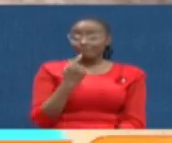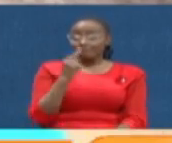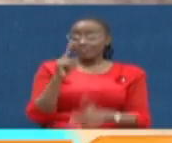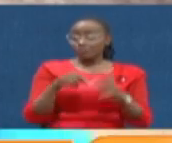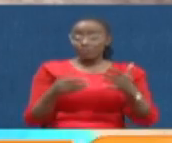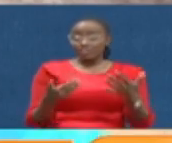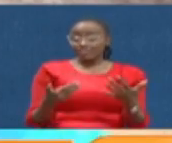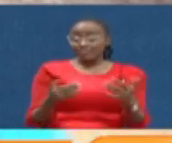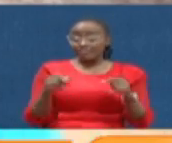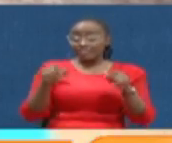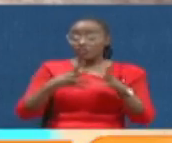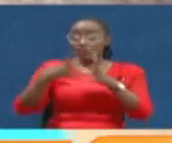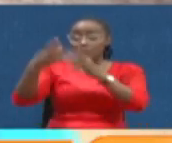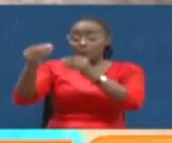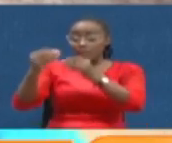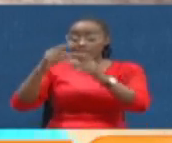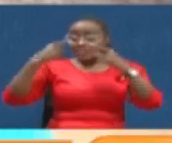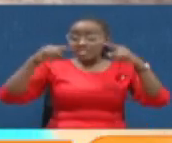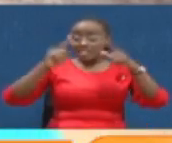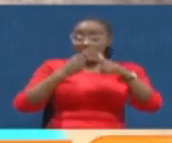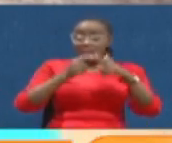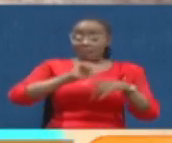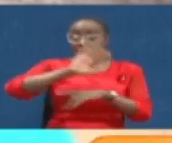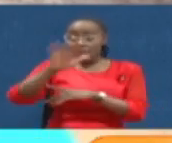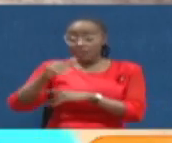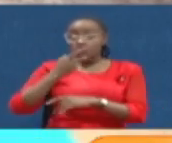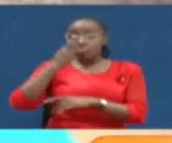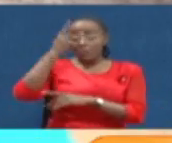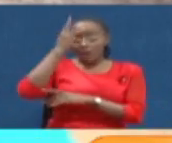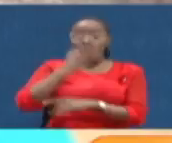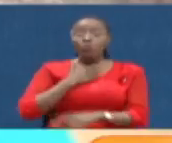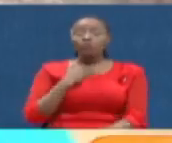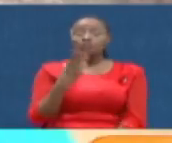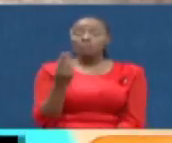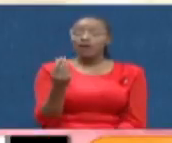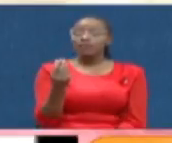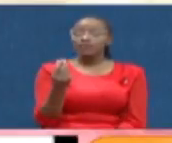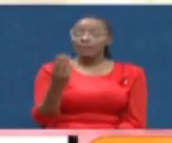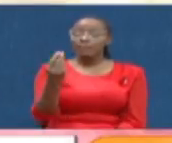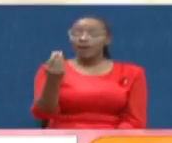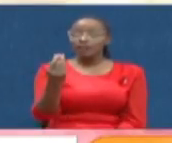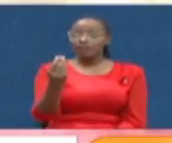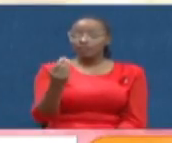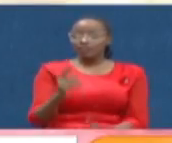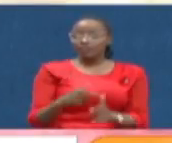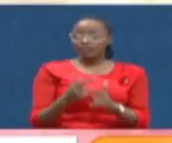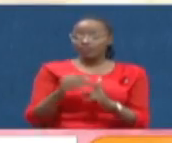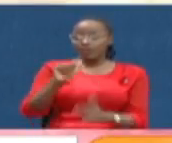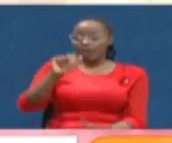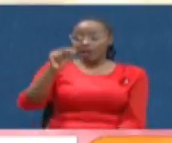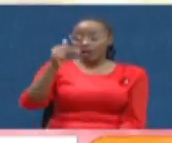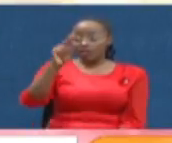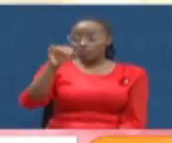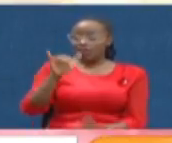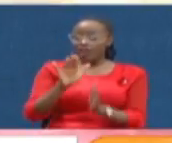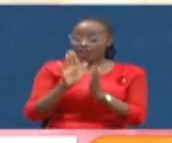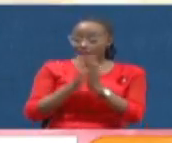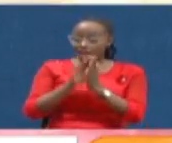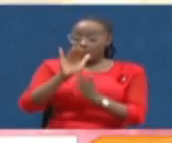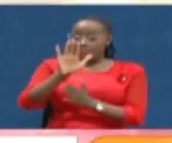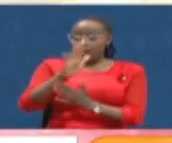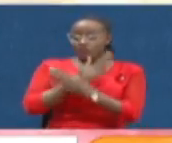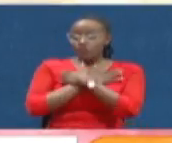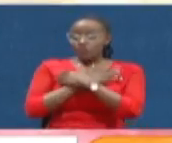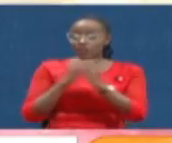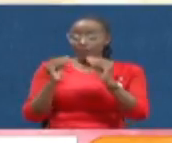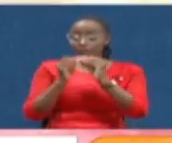unasemaje? Anakwenda ikiwa kufaulu anarudi kwa mzazi, nataka pesa. Hapa ndipo Anthony Muredhi na mwenzake walipokumbana